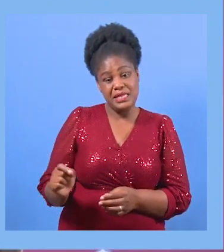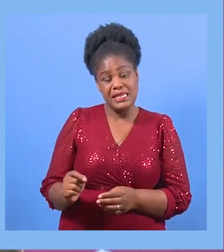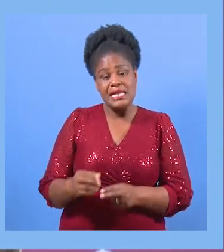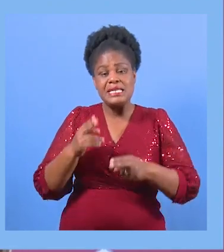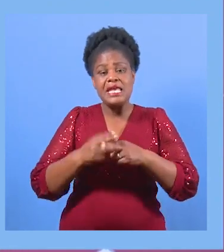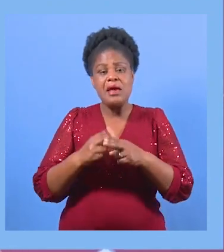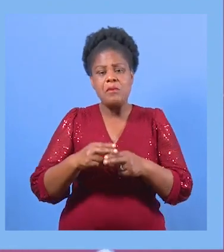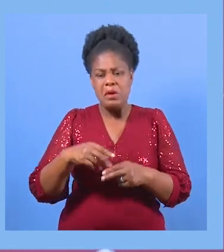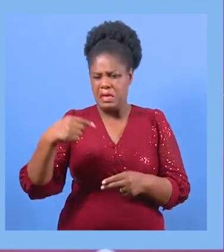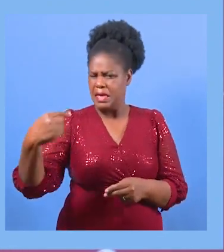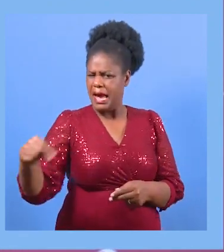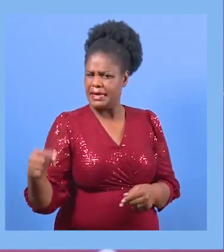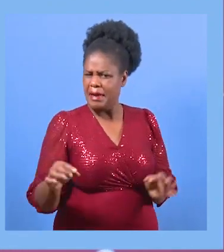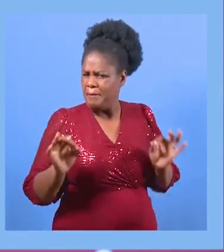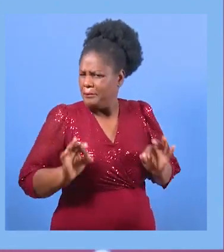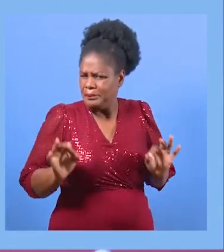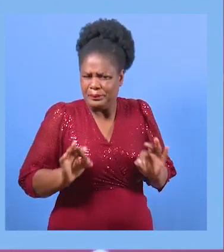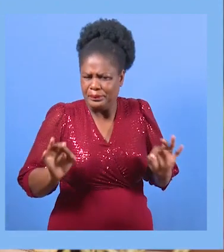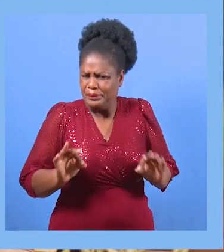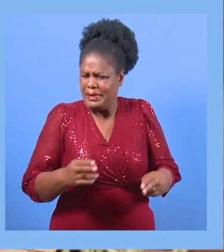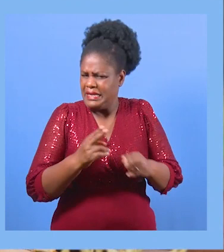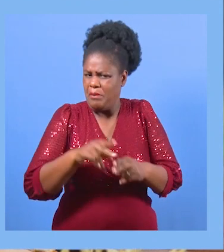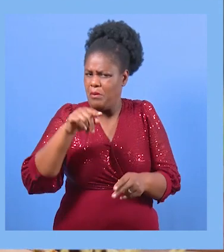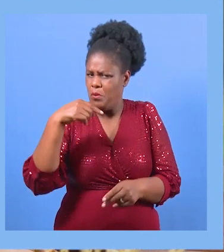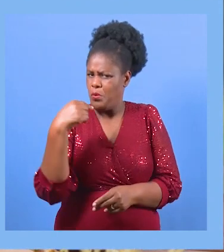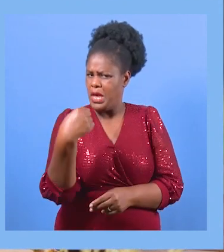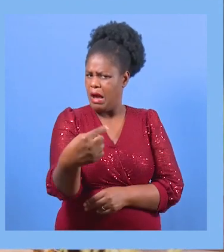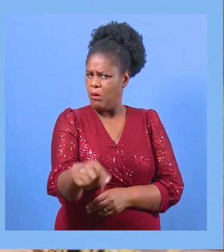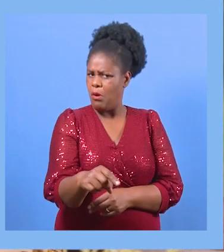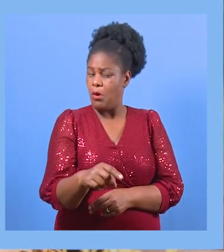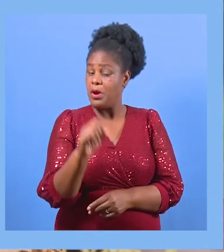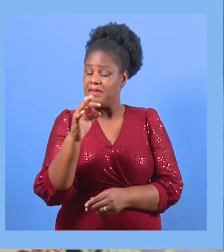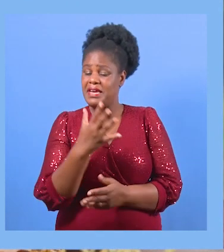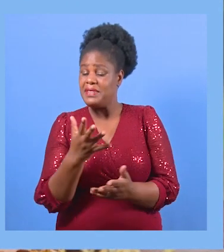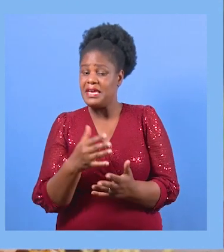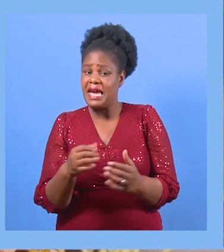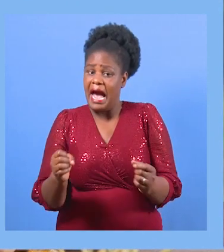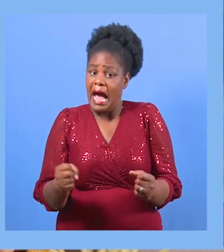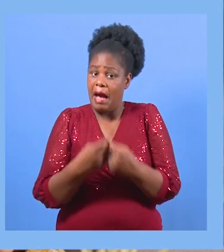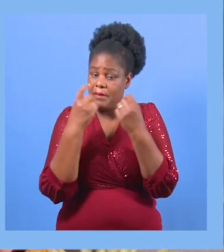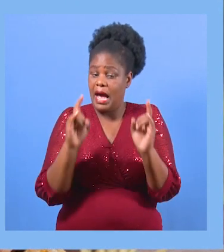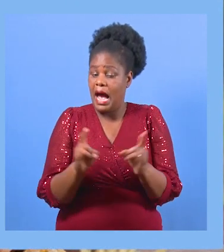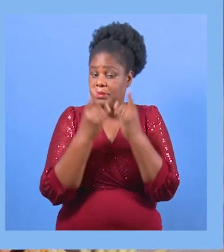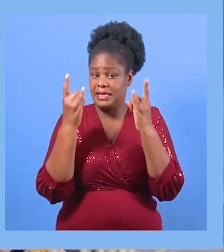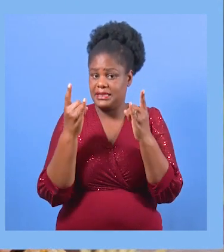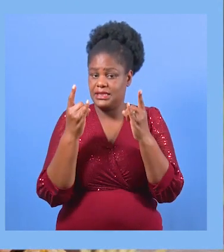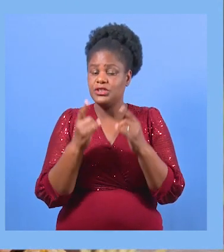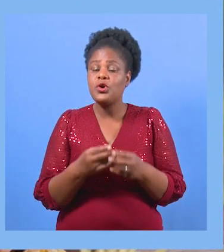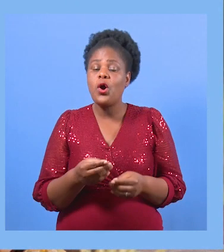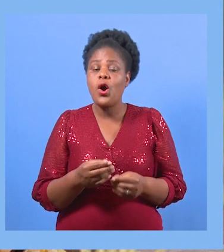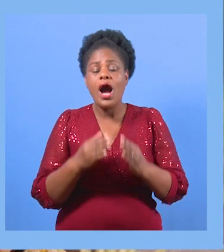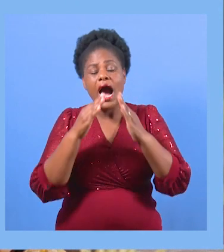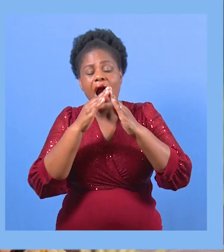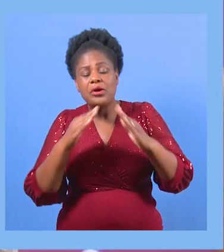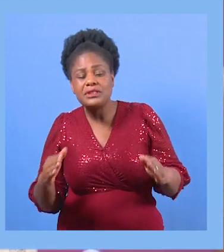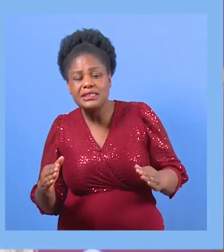rako pamagwaro eimba nemotikari, zvikatsveyama zvikadzika, unoda kuti imba isare iriko